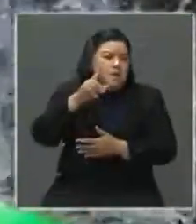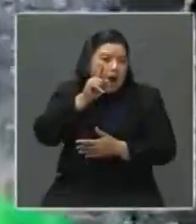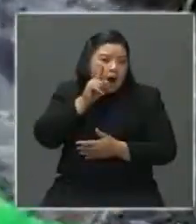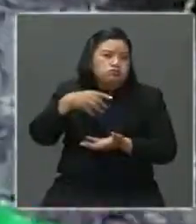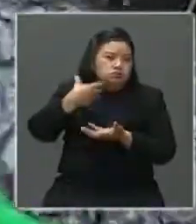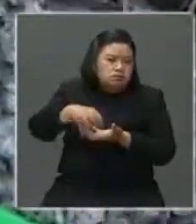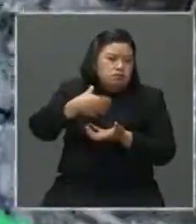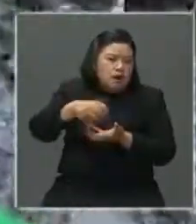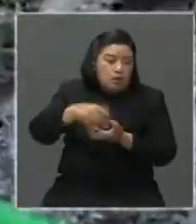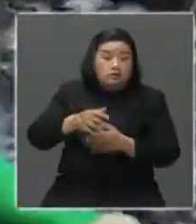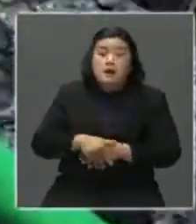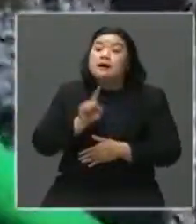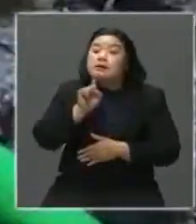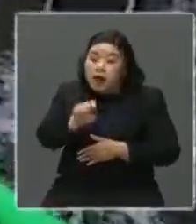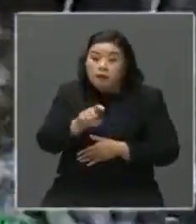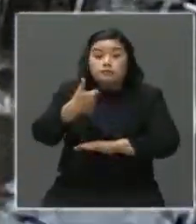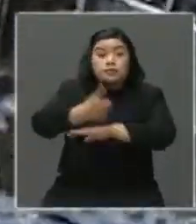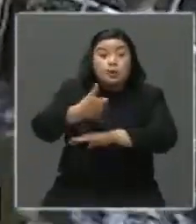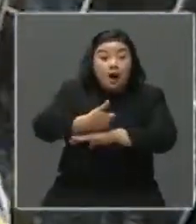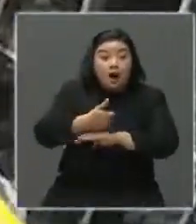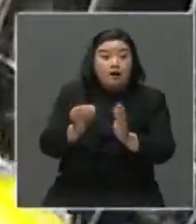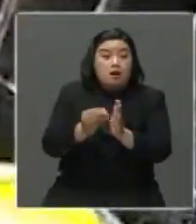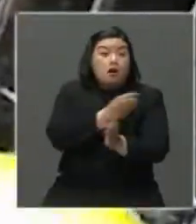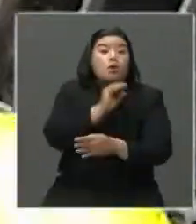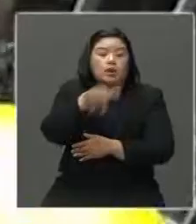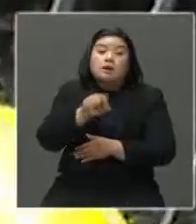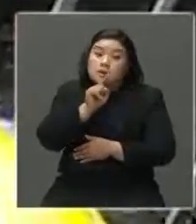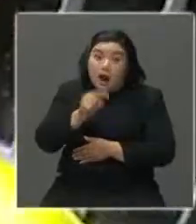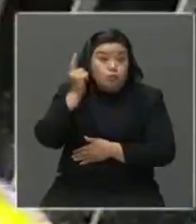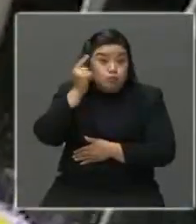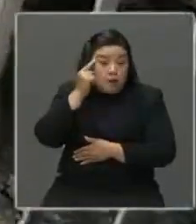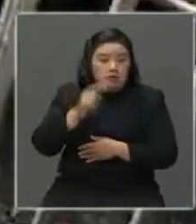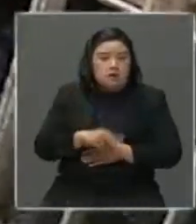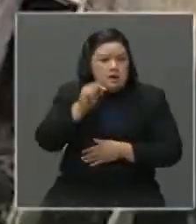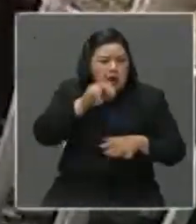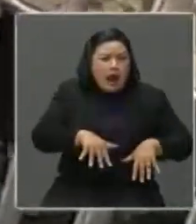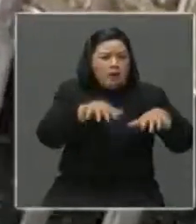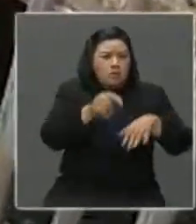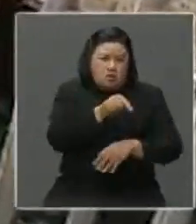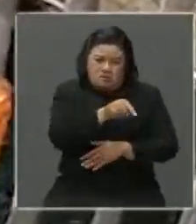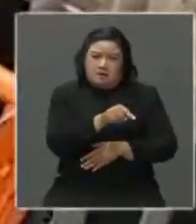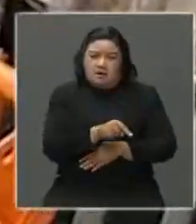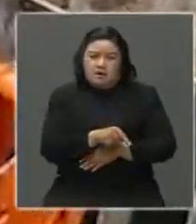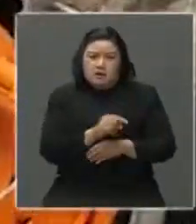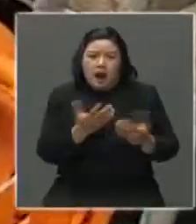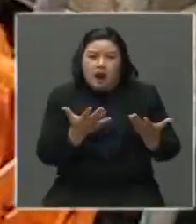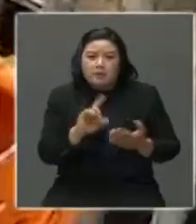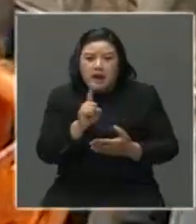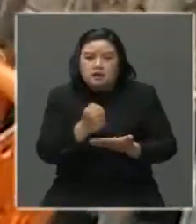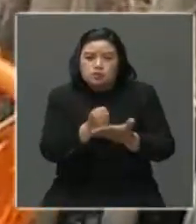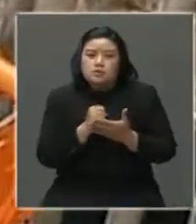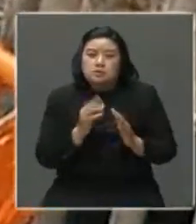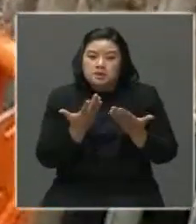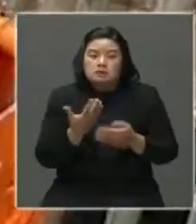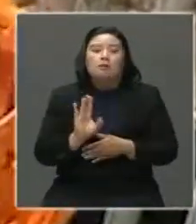นักข่าวก็ถามบอกท่านผู้ว่าคะตอนนี้มีดราม่าบอกโอ้โหน้ำท่วมที่ผ่านมาเนี่ยท่านหายหน้าหายตาไปเลยทางพลตำรวจเอกอัศวินก็บ